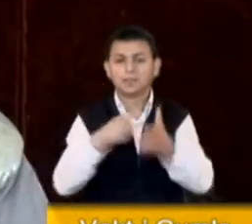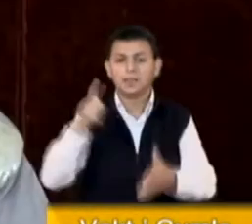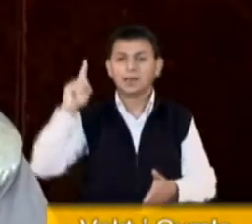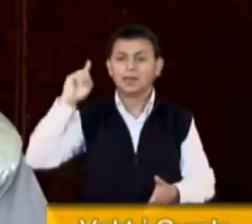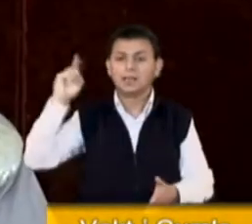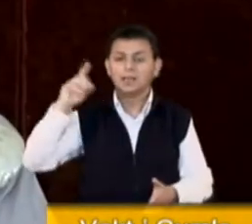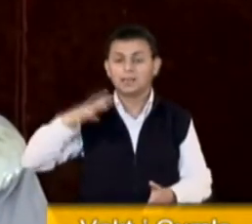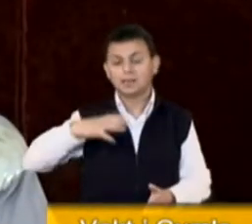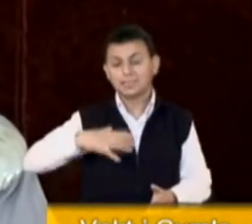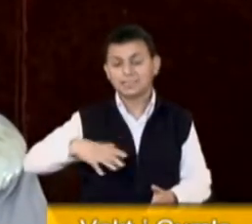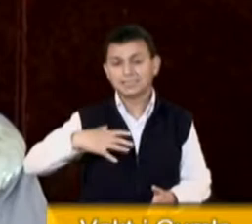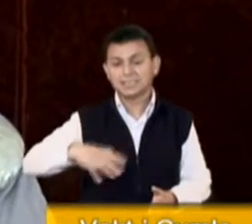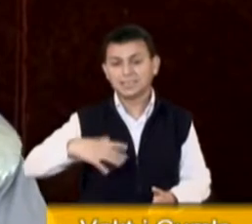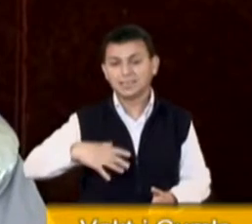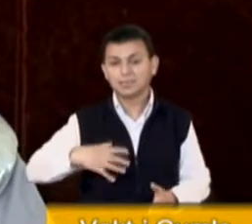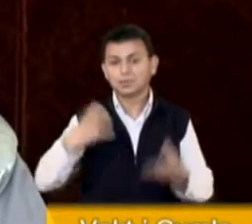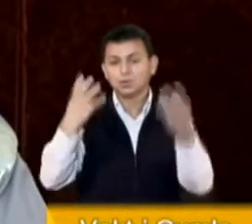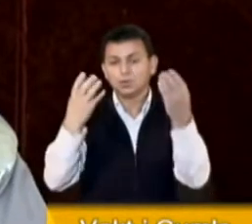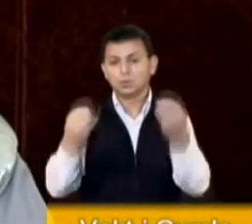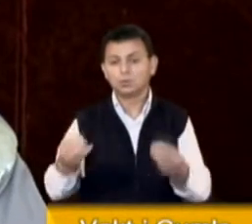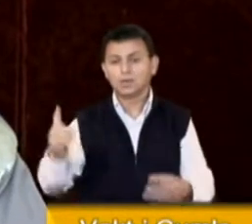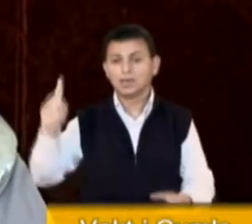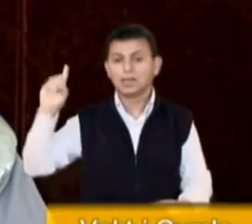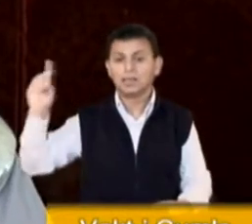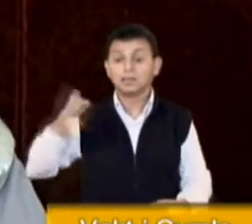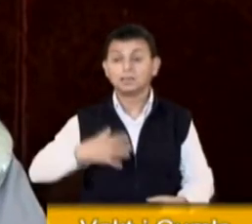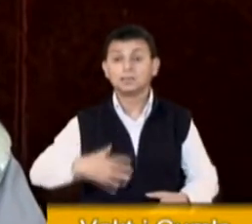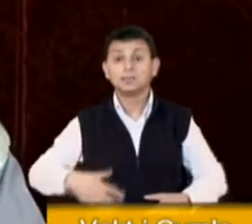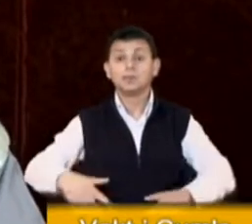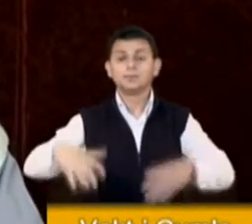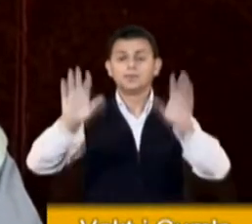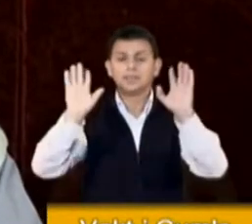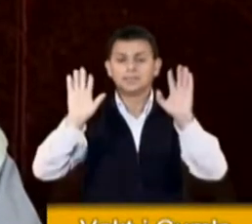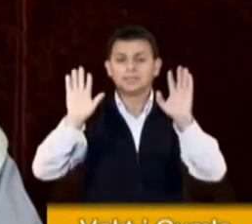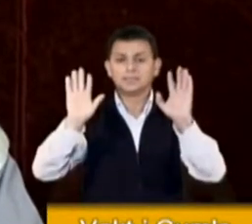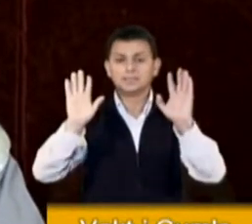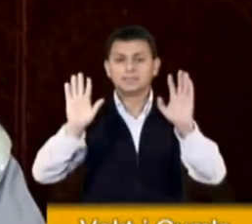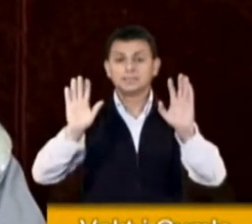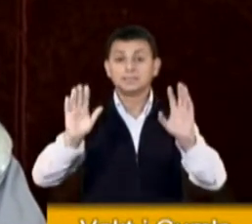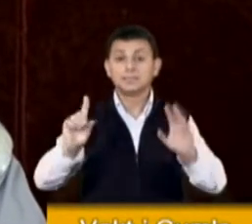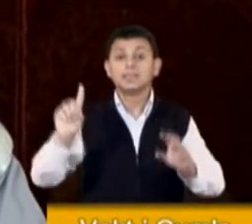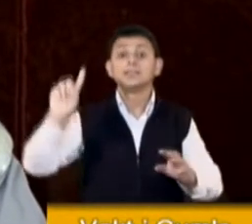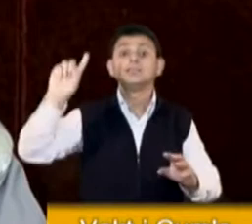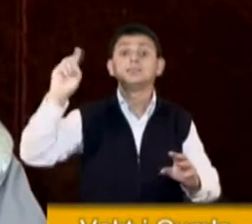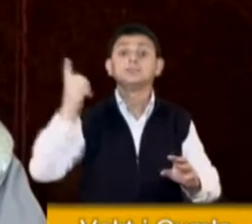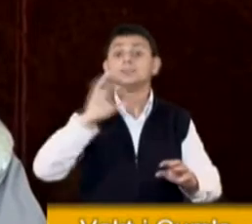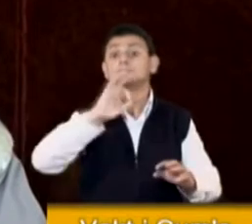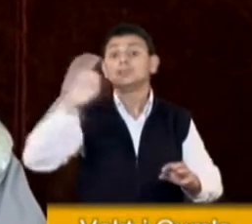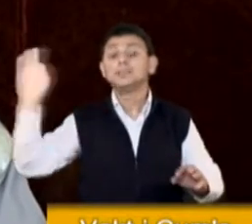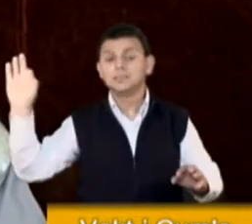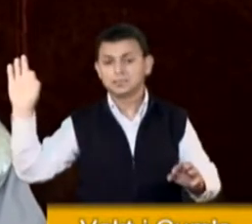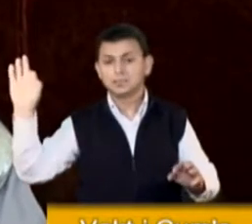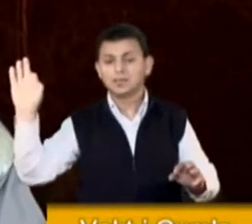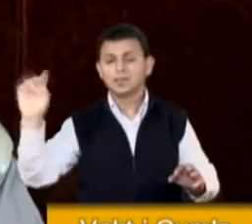Allahu Zülcelal dilerse olur. Allahu Zülcelal dilemezse hiçbir şey olmaz ve Allah ne güzel yaratmış